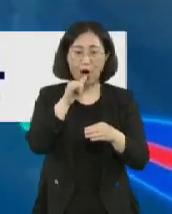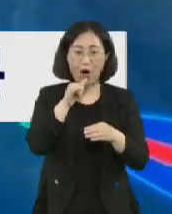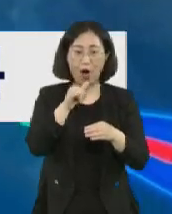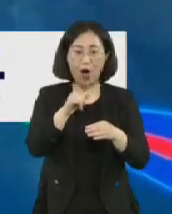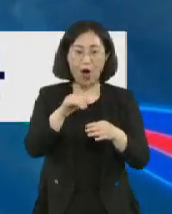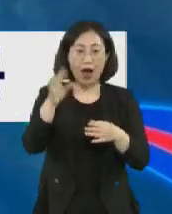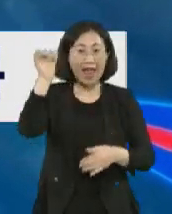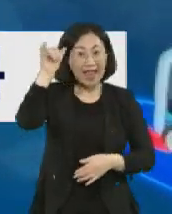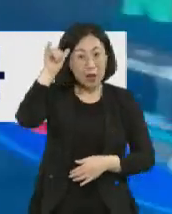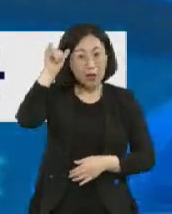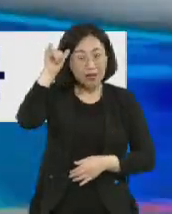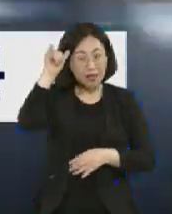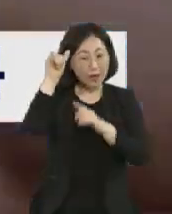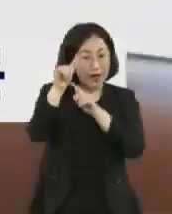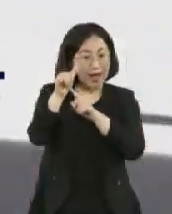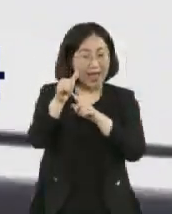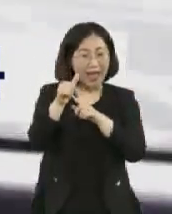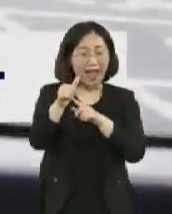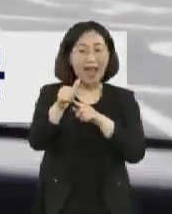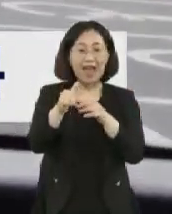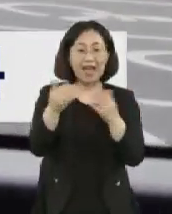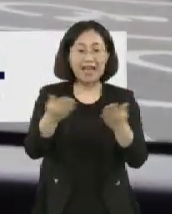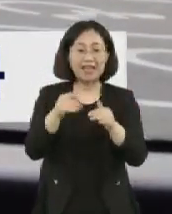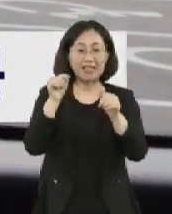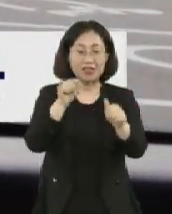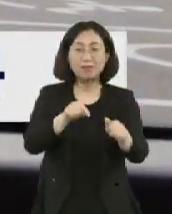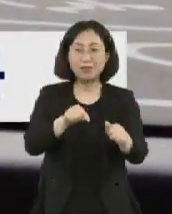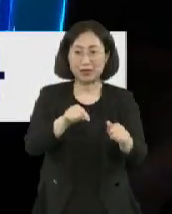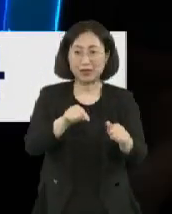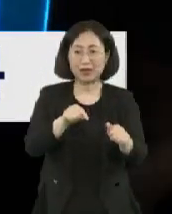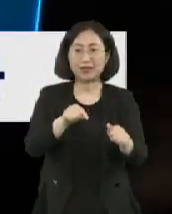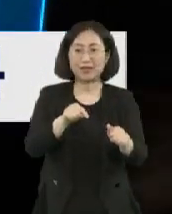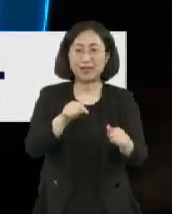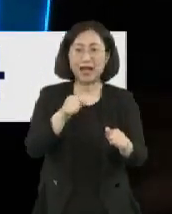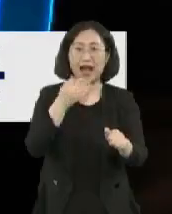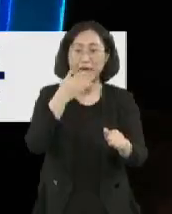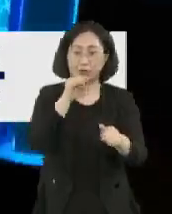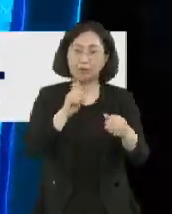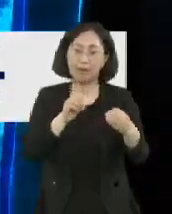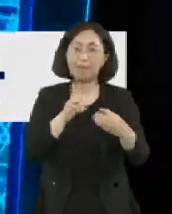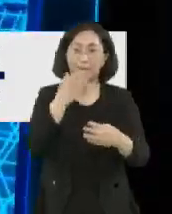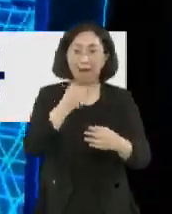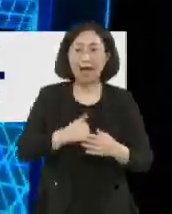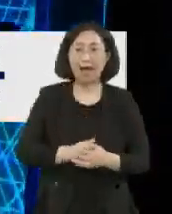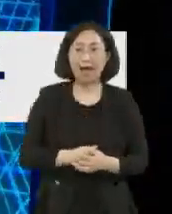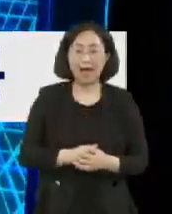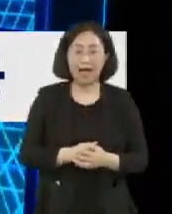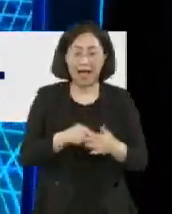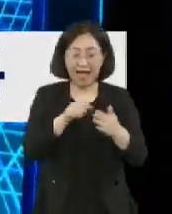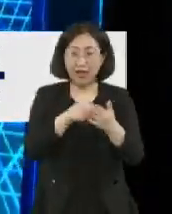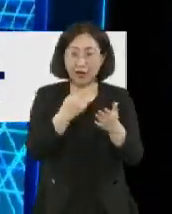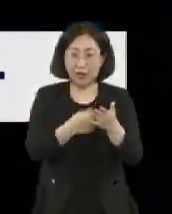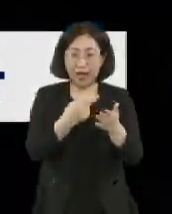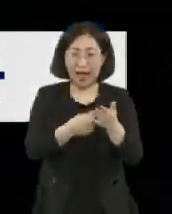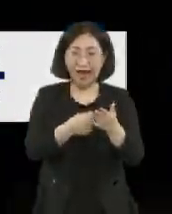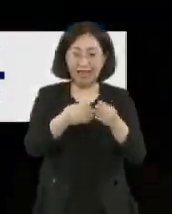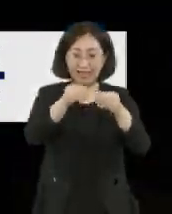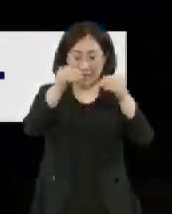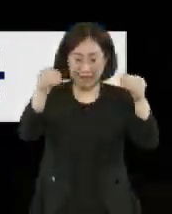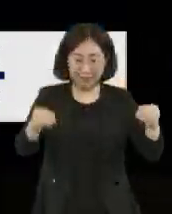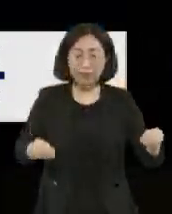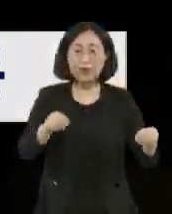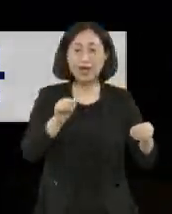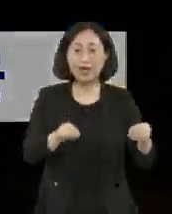업무를 지시하듯 말로도 호출과 제어가 가능합니다. 안쪽 창에 설치한 투명 OLED